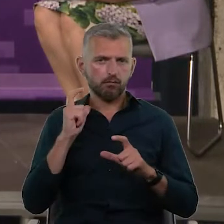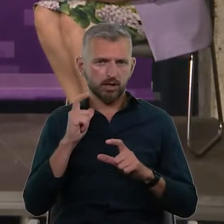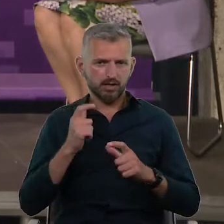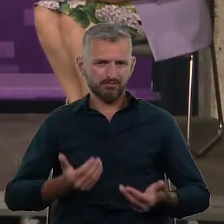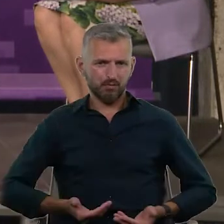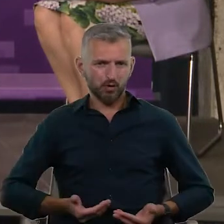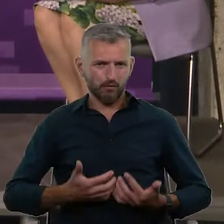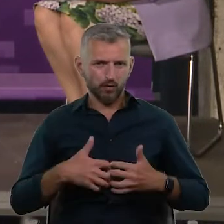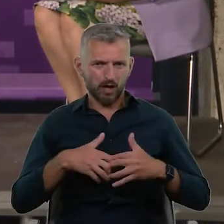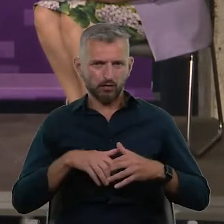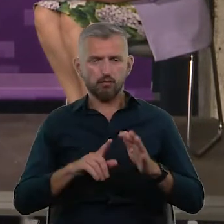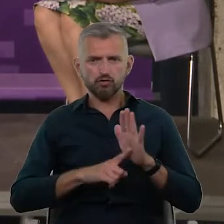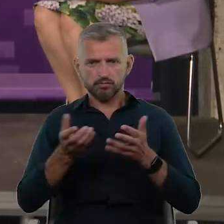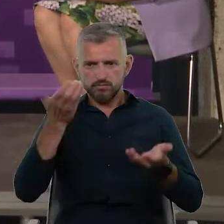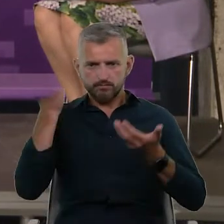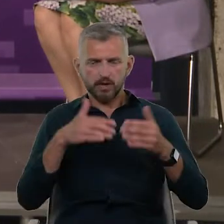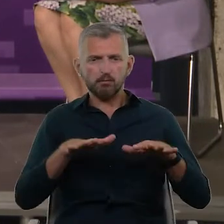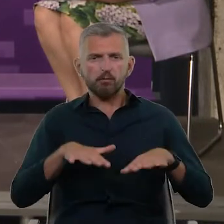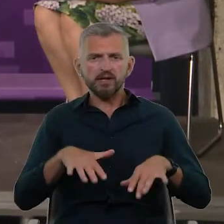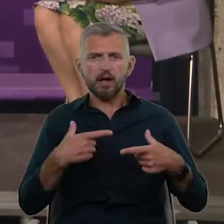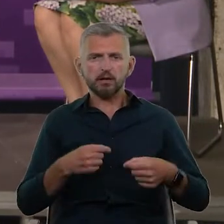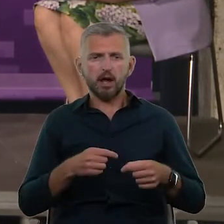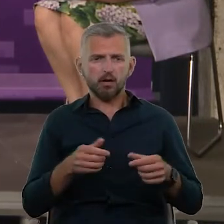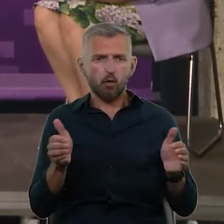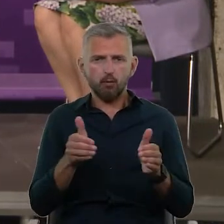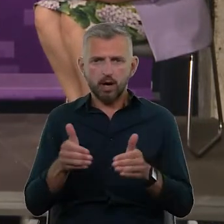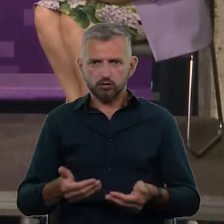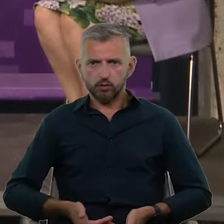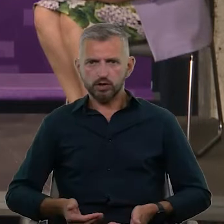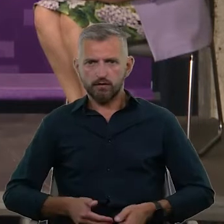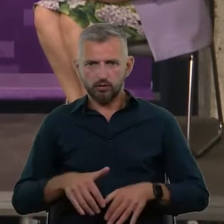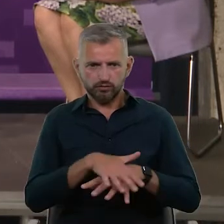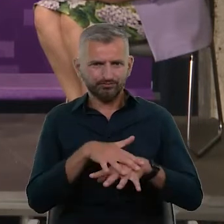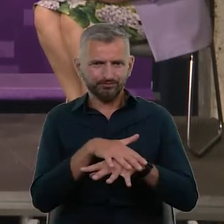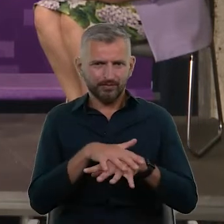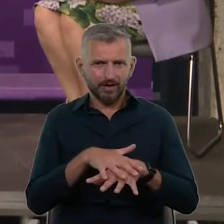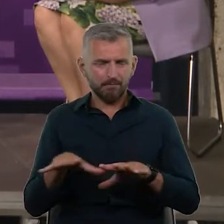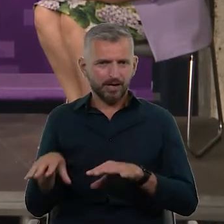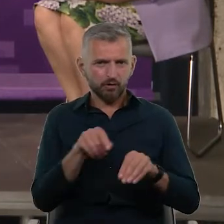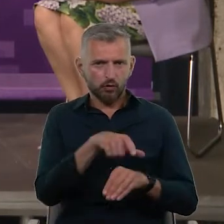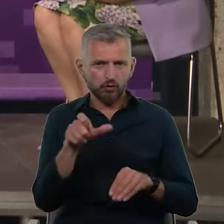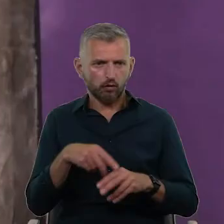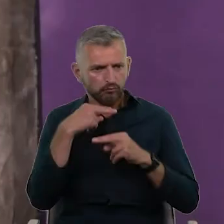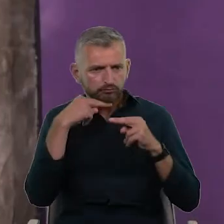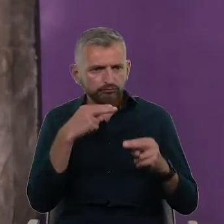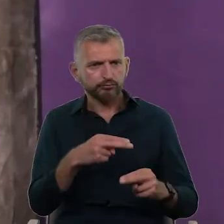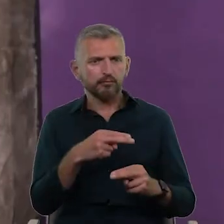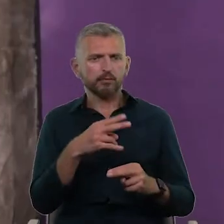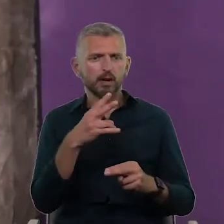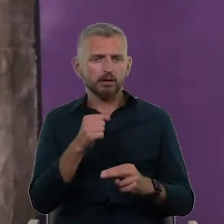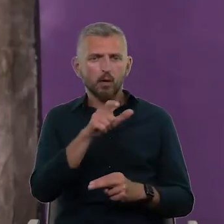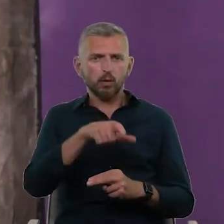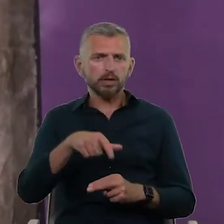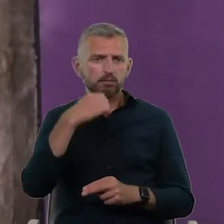розвантажувати також по місцях, де компактно проживають переміщені особи, і робимо концентрацію там уваги на і